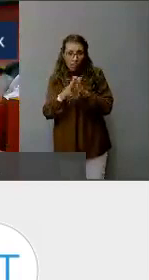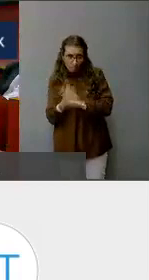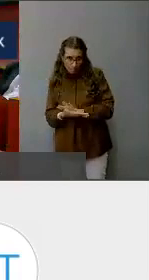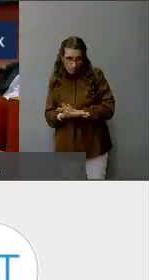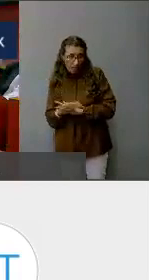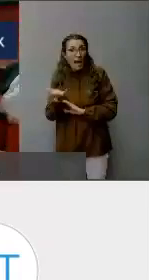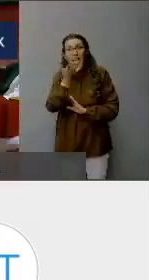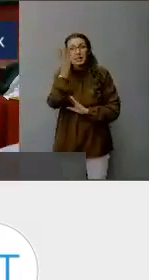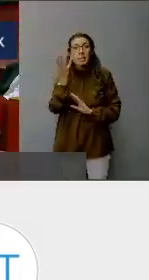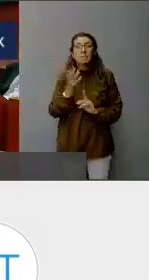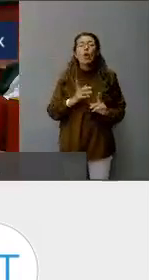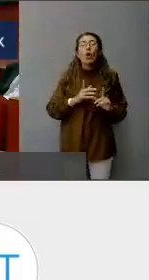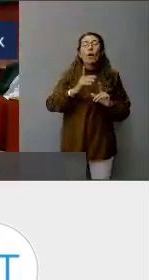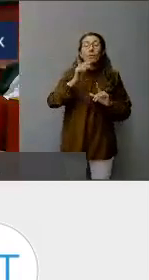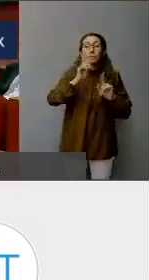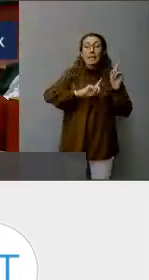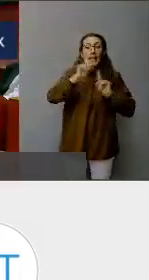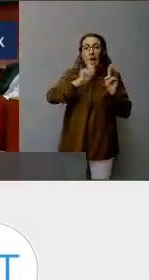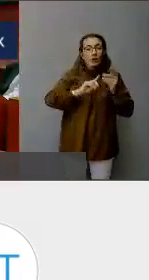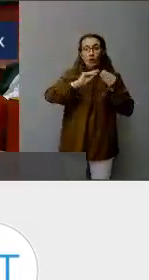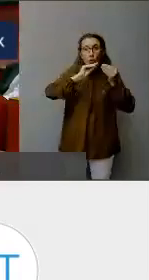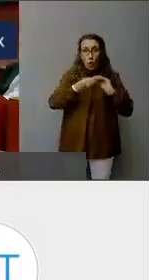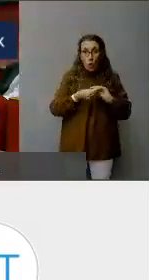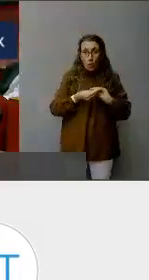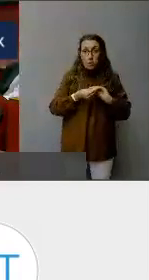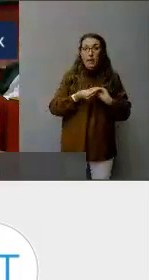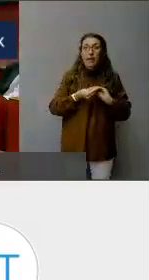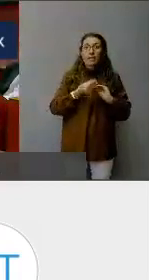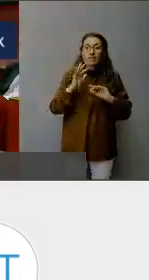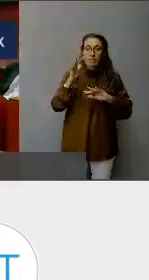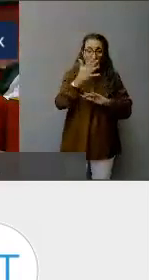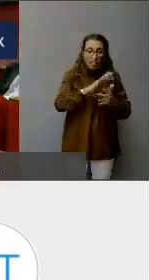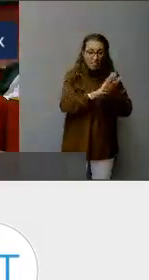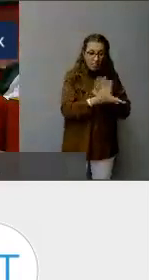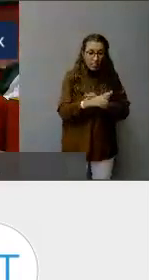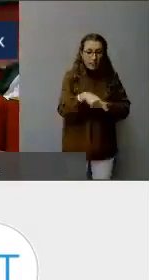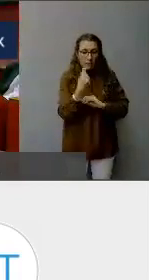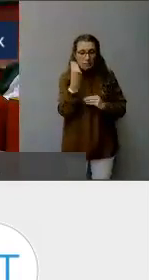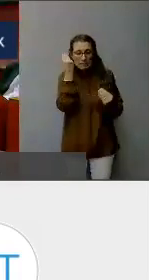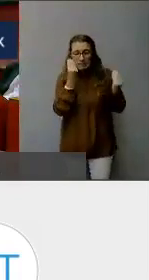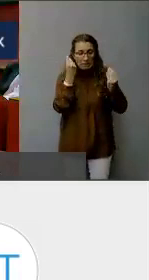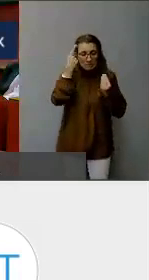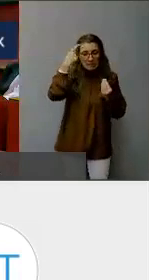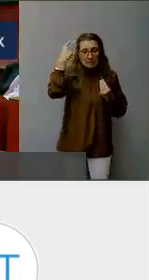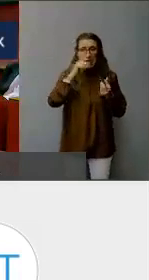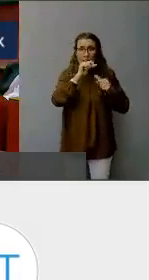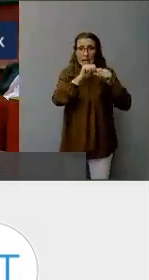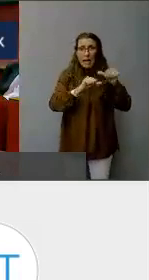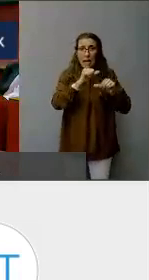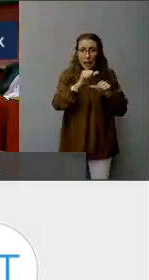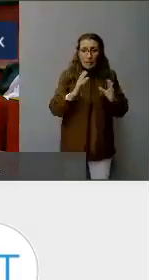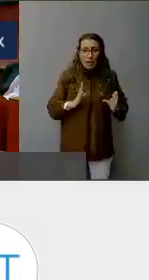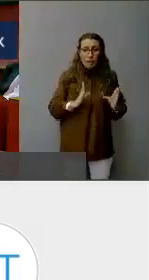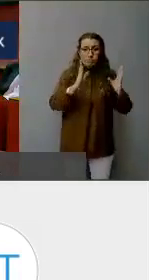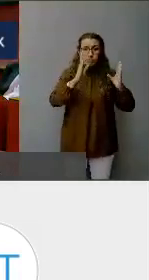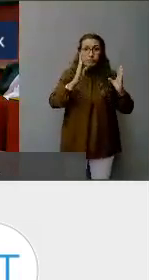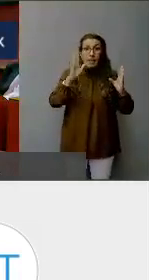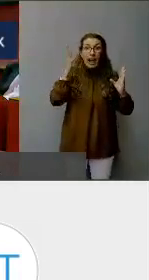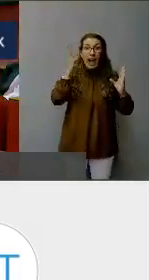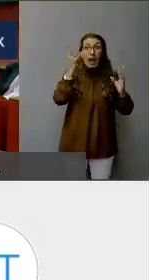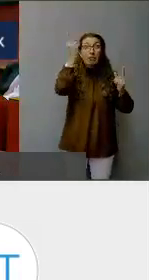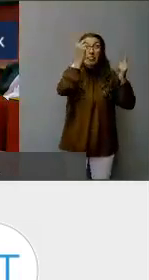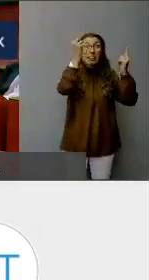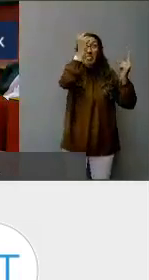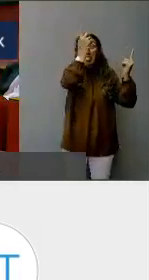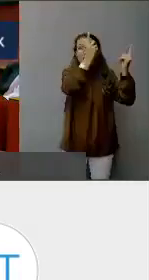per ricostruire le aree verdi milano ha dovuto fare una strategia per riuscire a rispondere a quelli che erano i requisiti di una città